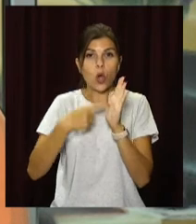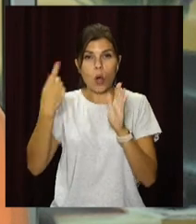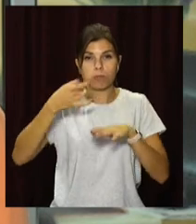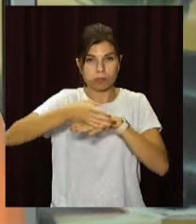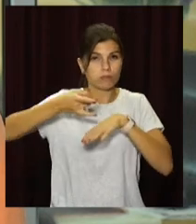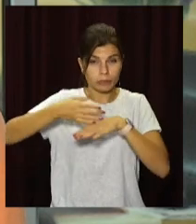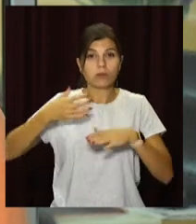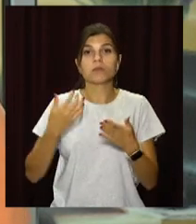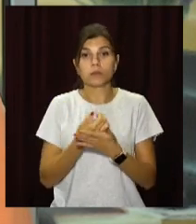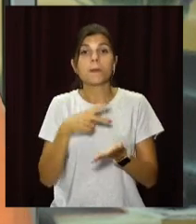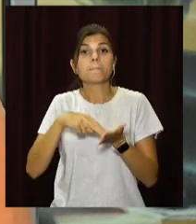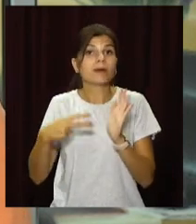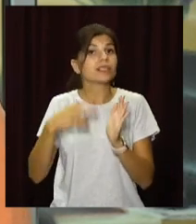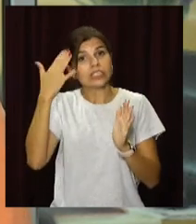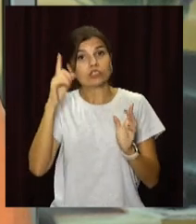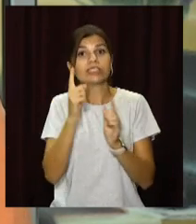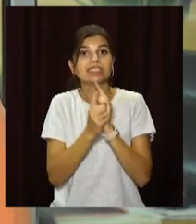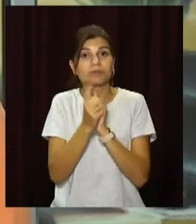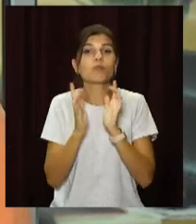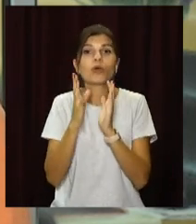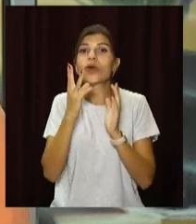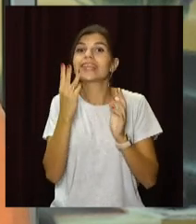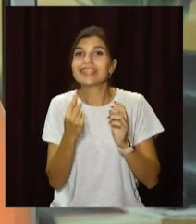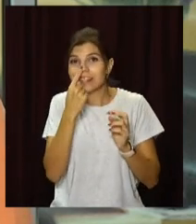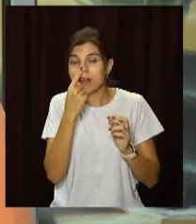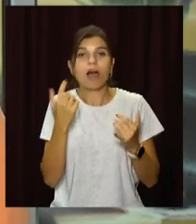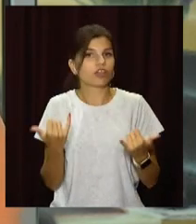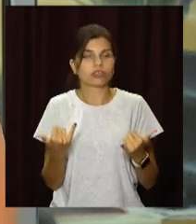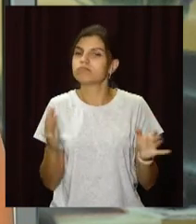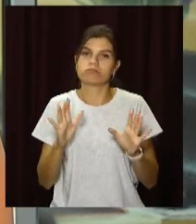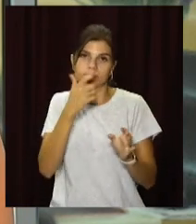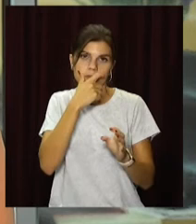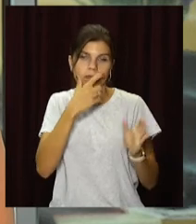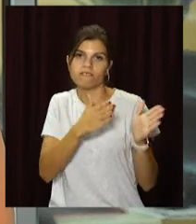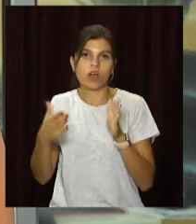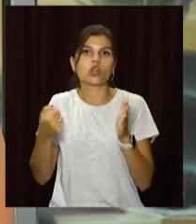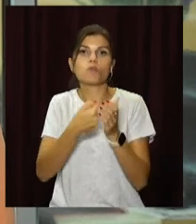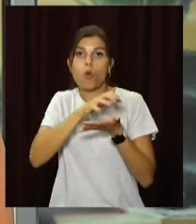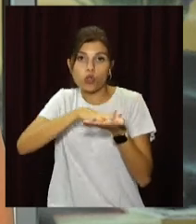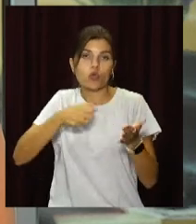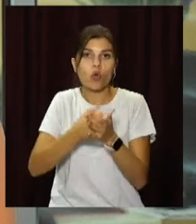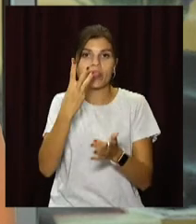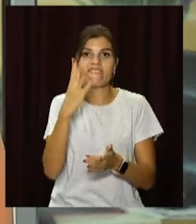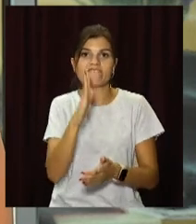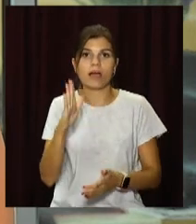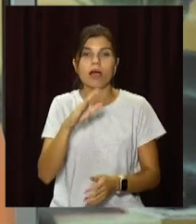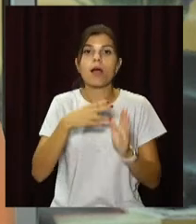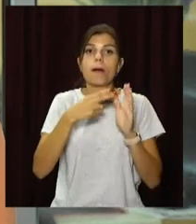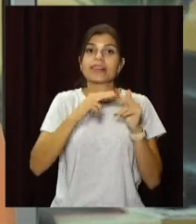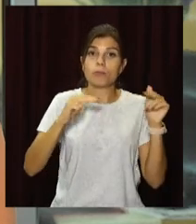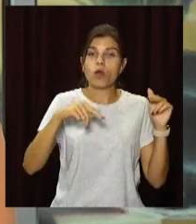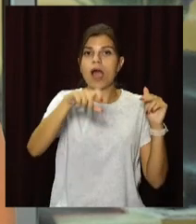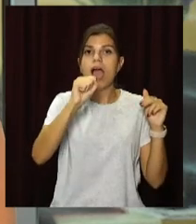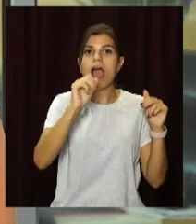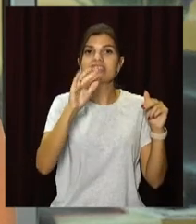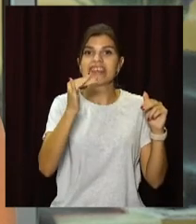області. Спочатку планувалося, що зміни діятимуть 3 дні. Тепер же їх продовжили до 3 вересня. Потяг Дніпро-Авдіївка курсуватиме